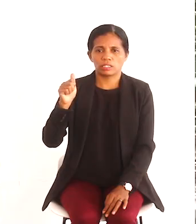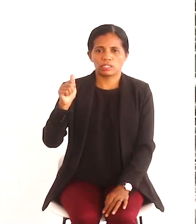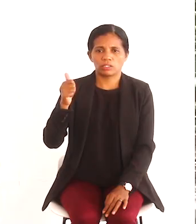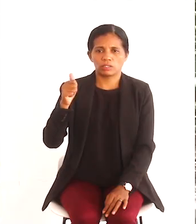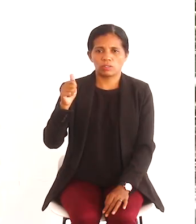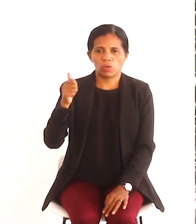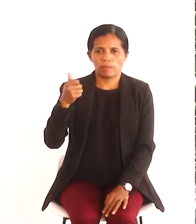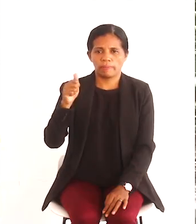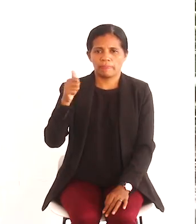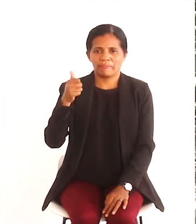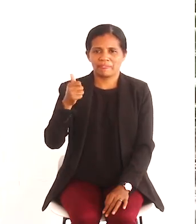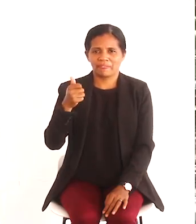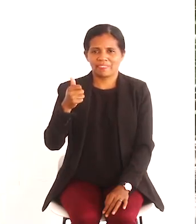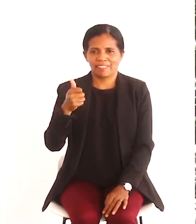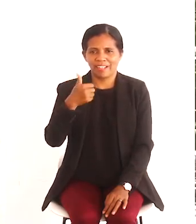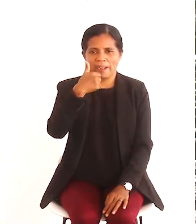sanulu.